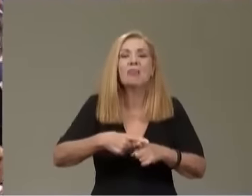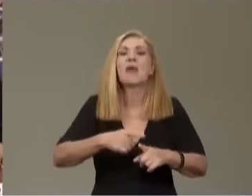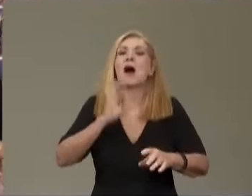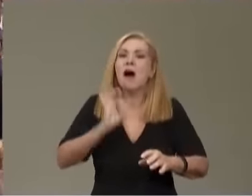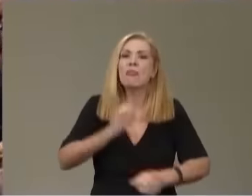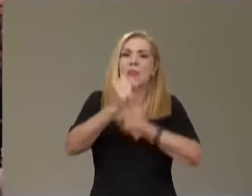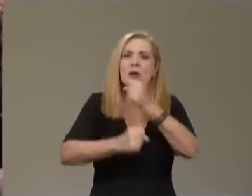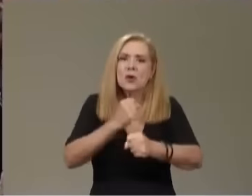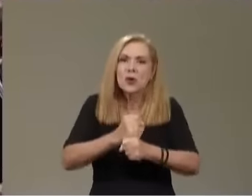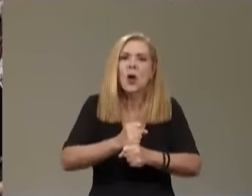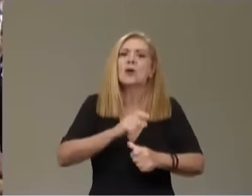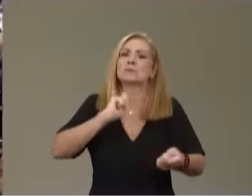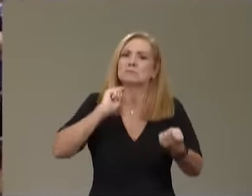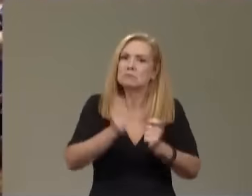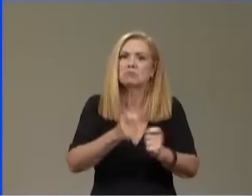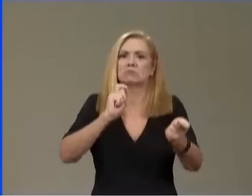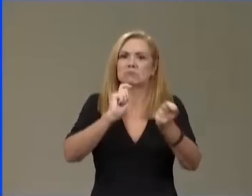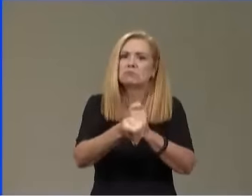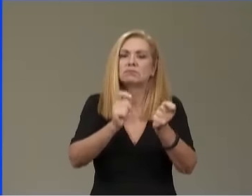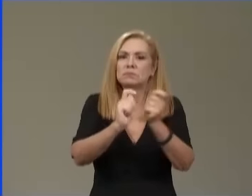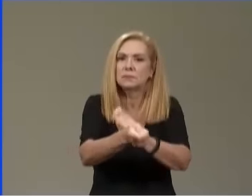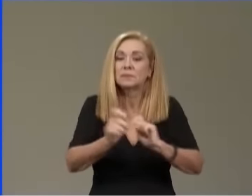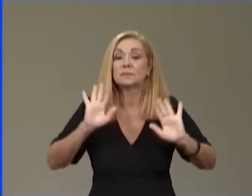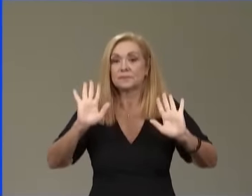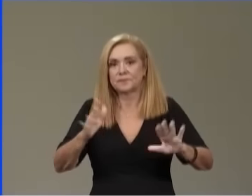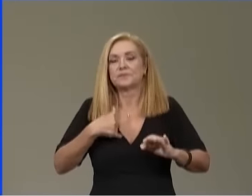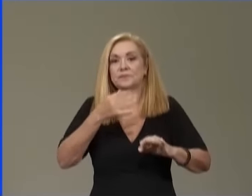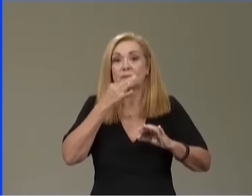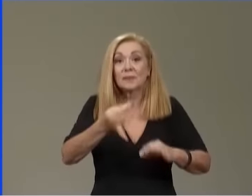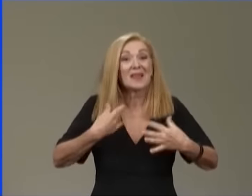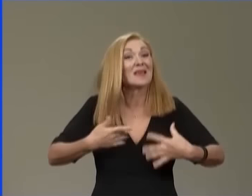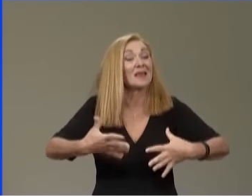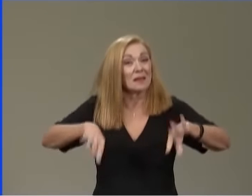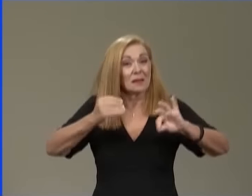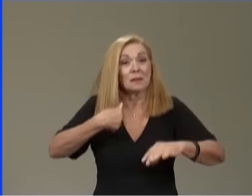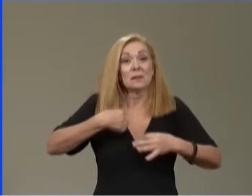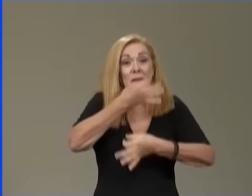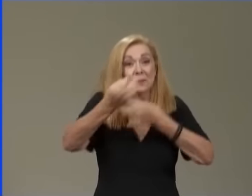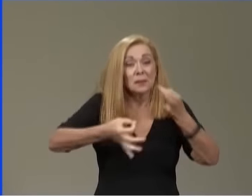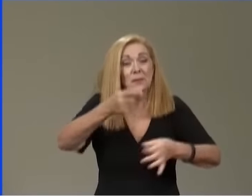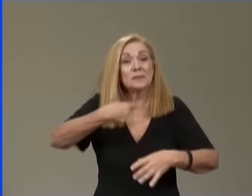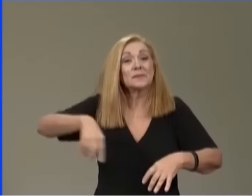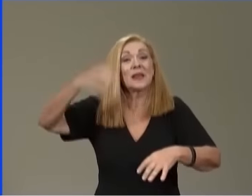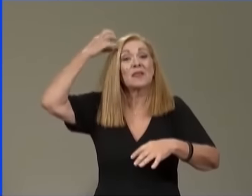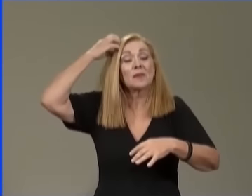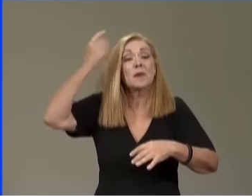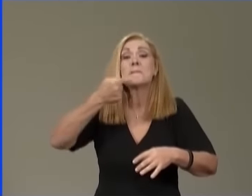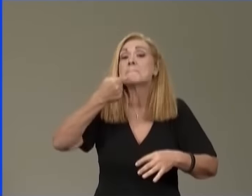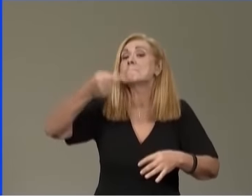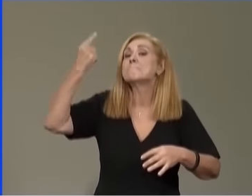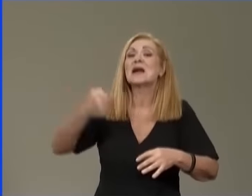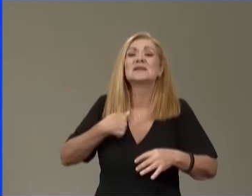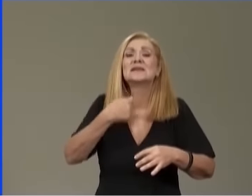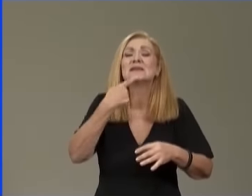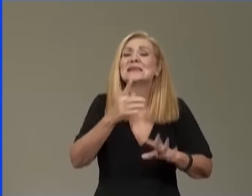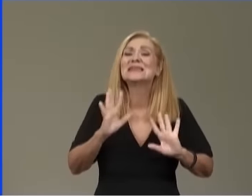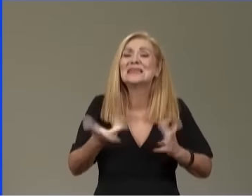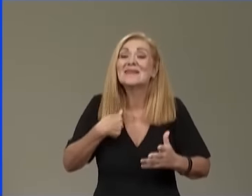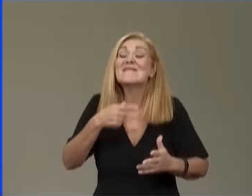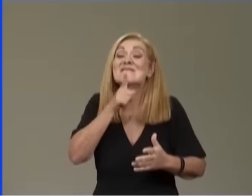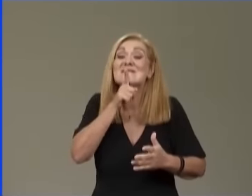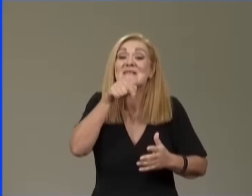χρόνο. Και επιτρέψτε μου, ξεκινώντας, να θυμίσω τι έλεγα πέρυσι από το ίδιο